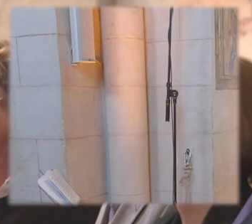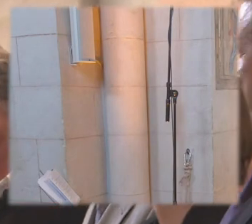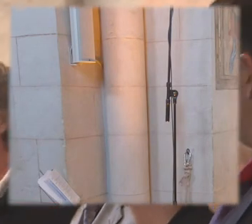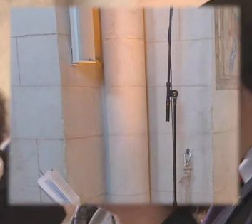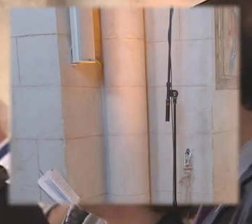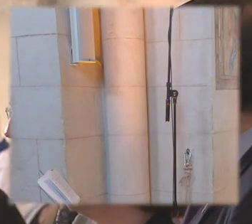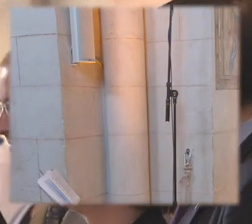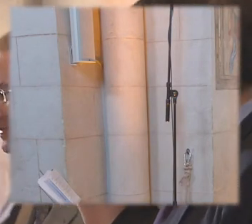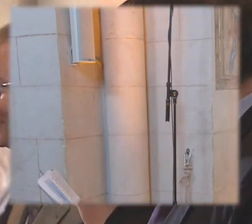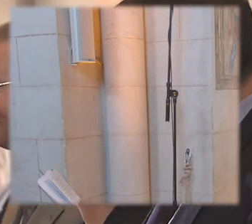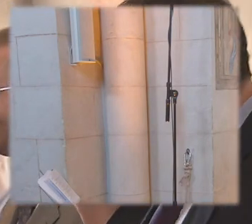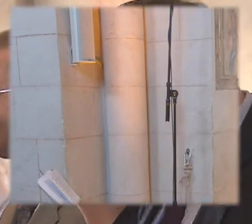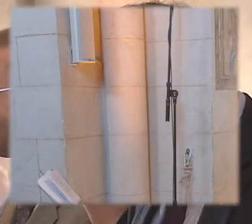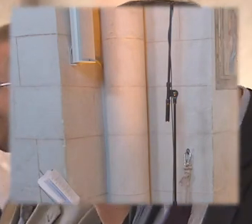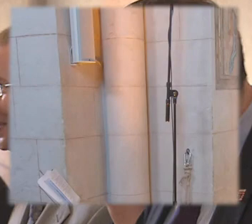Carsten Igelbrink.